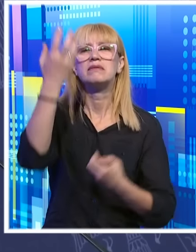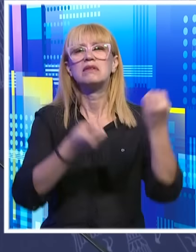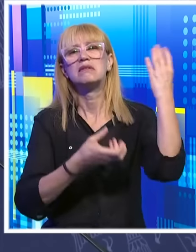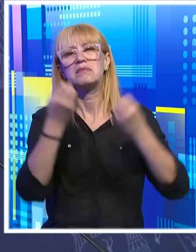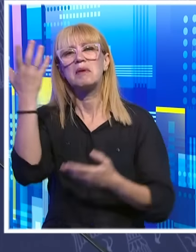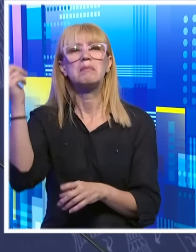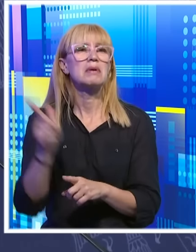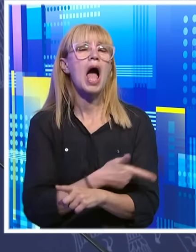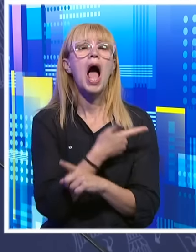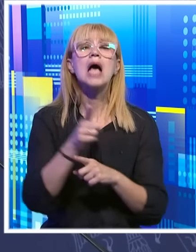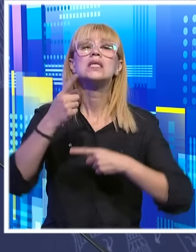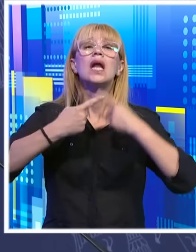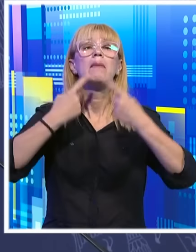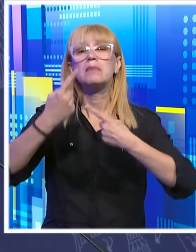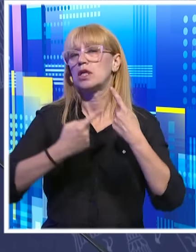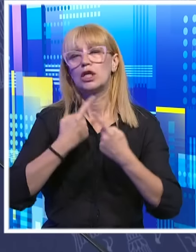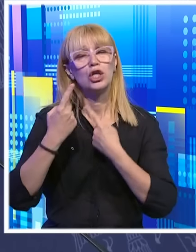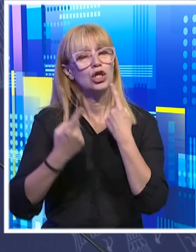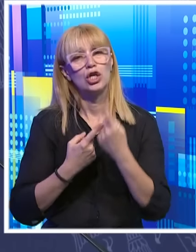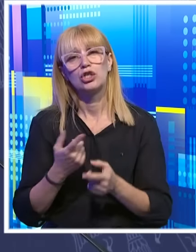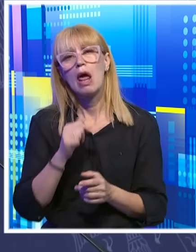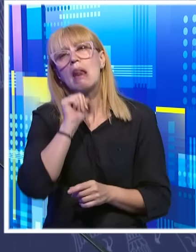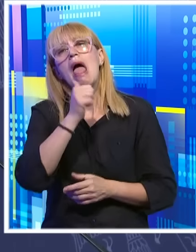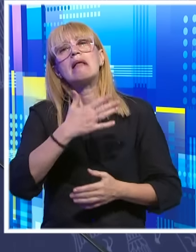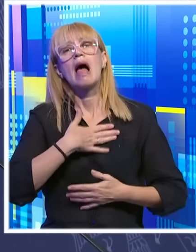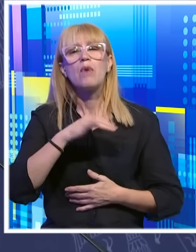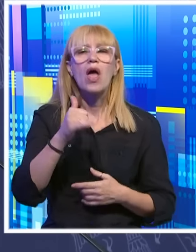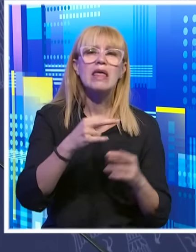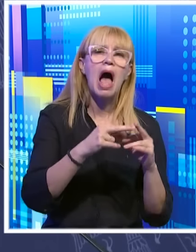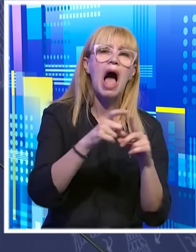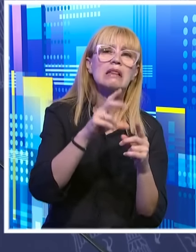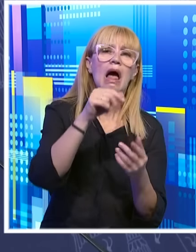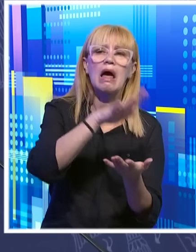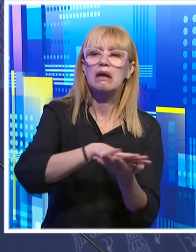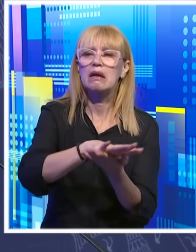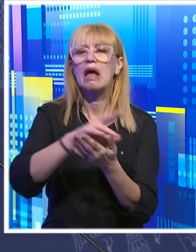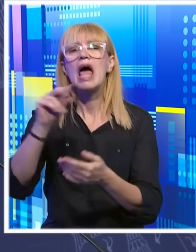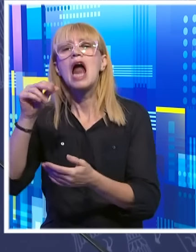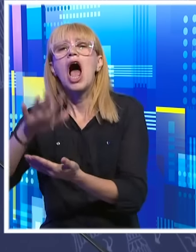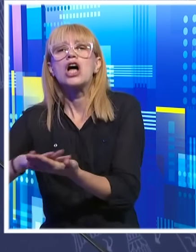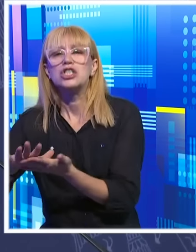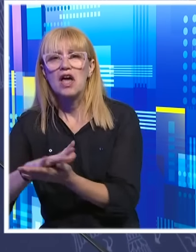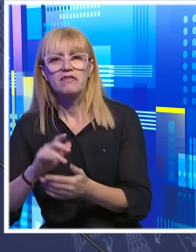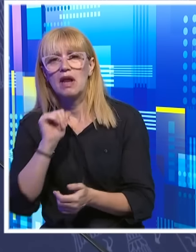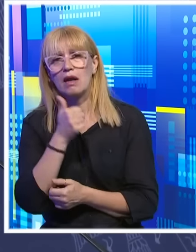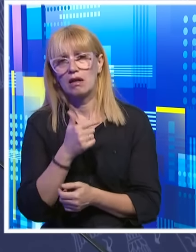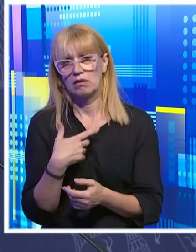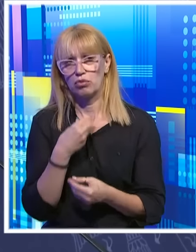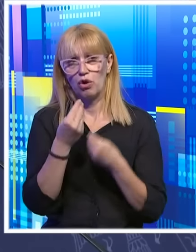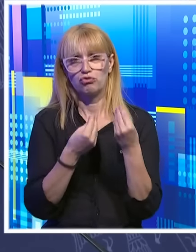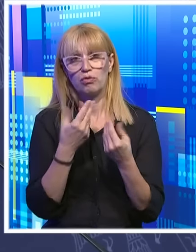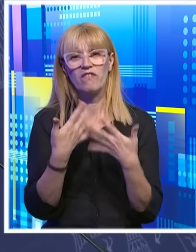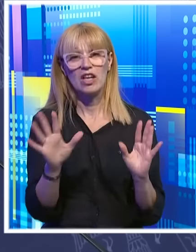ne prazne priče, ne damo Jadar ili Rađevinu, pošto ću da vam objasnim kako ste dali Jadar i